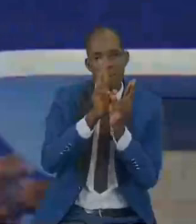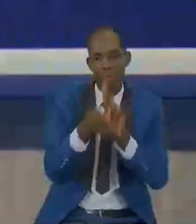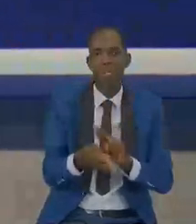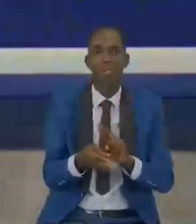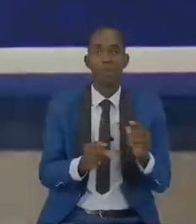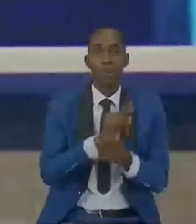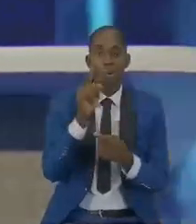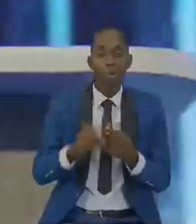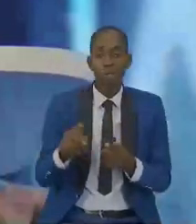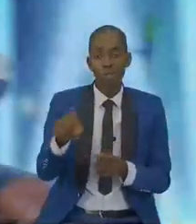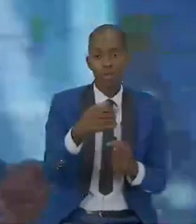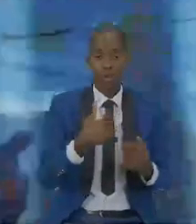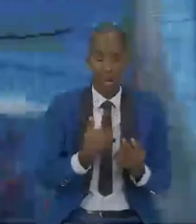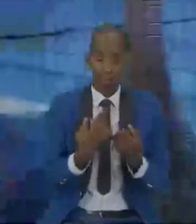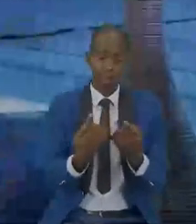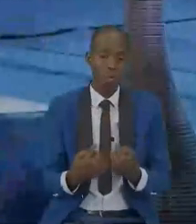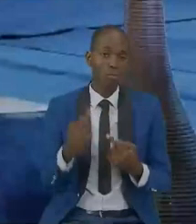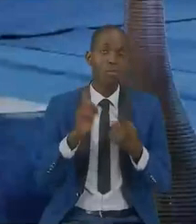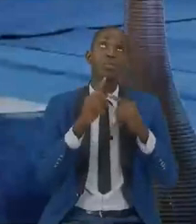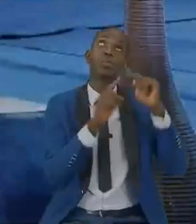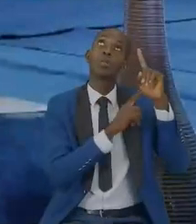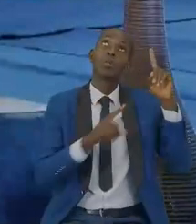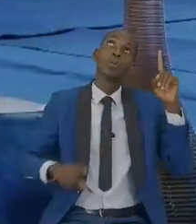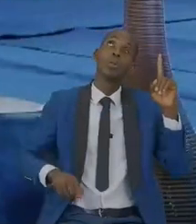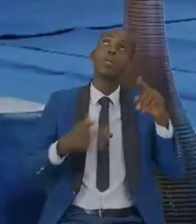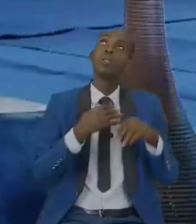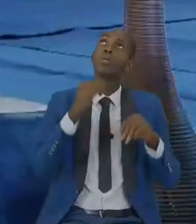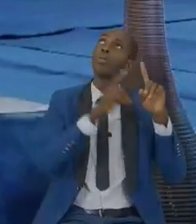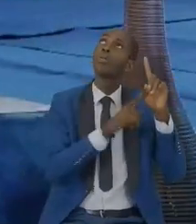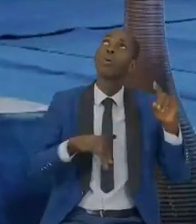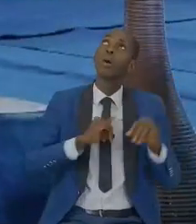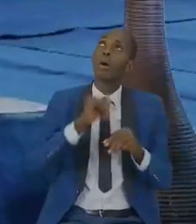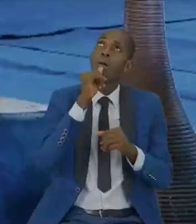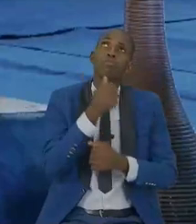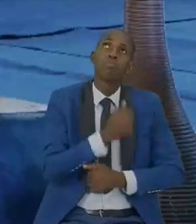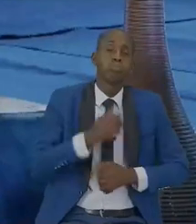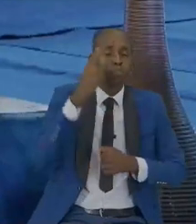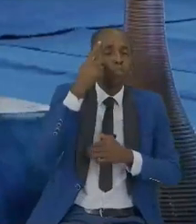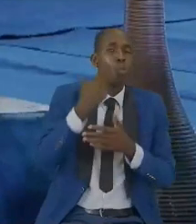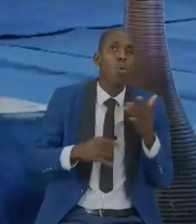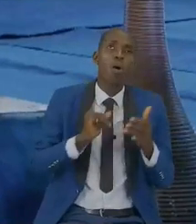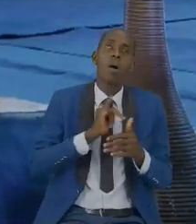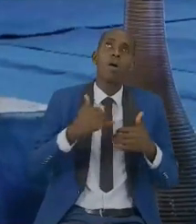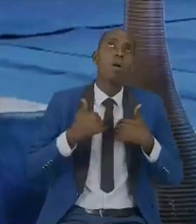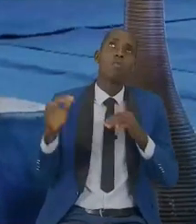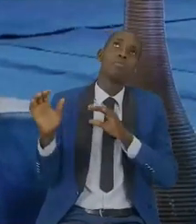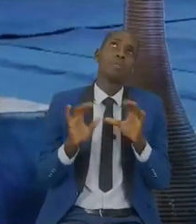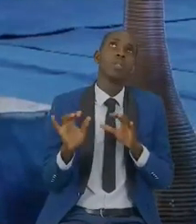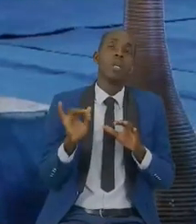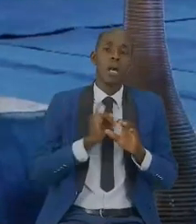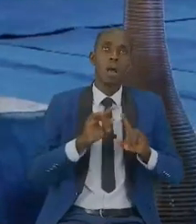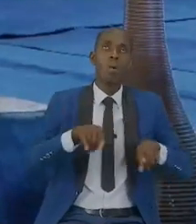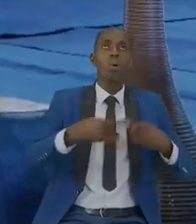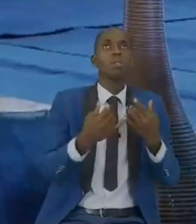là. Je ne vais plus faire cela. C'est le fruit de la repentance. Quand tu viens au Seigneur pour dire, Seigneur, je